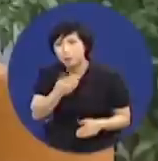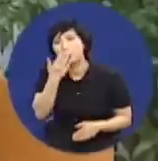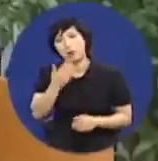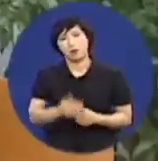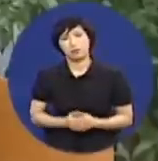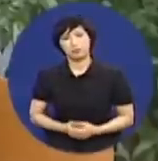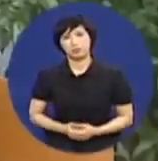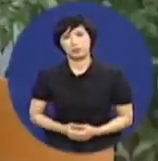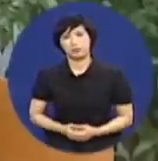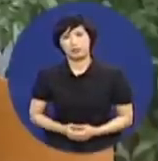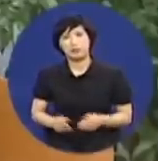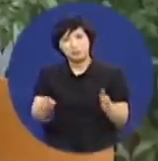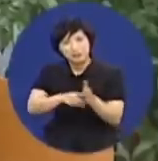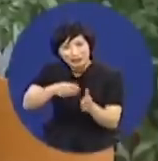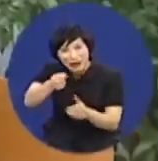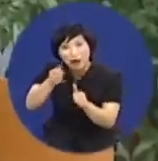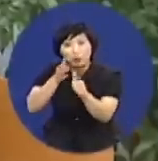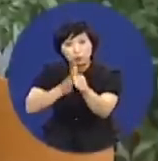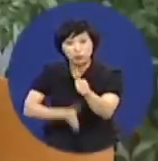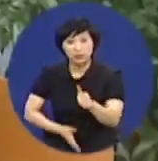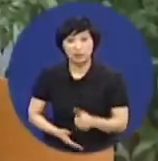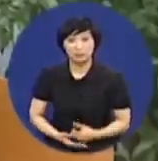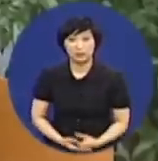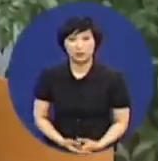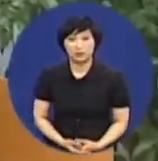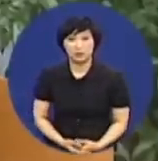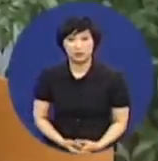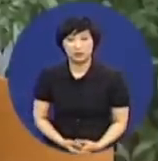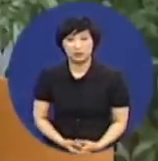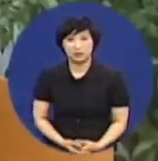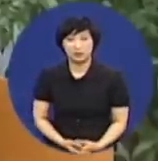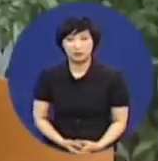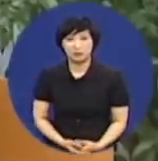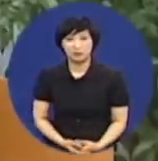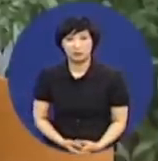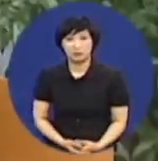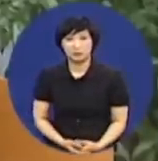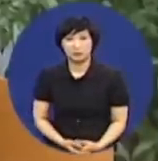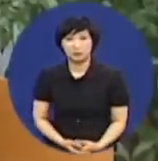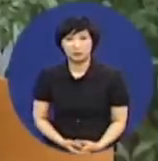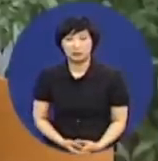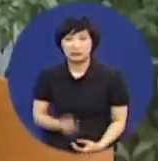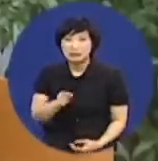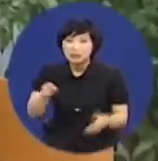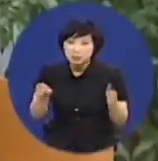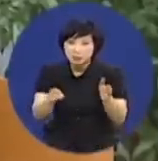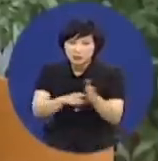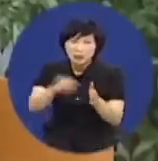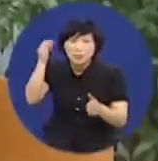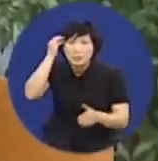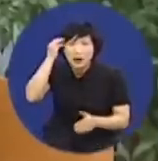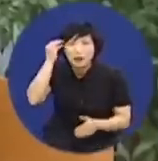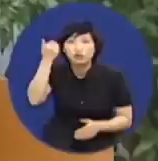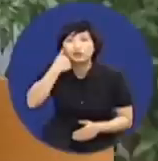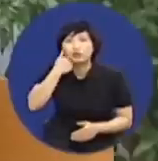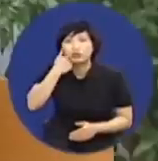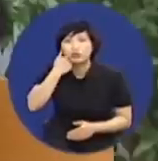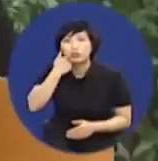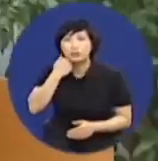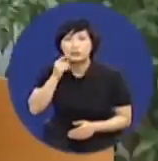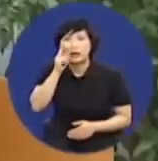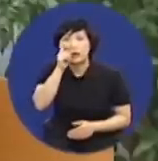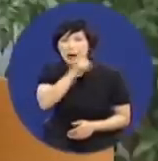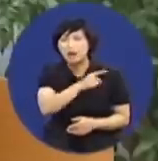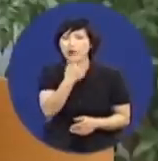霊と肉に幸せになれると信じなければなりません。一番この信仰の邪魔するもの